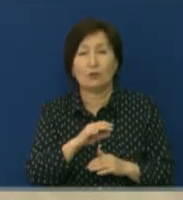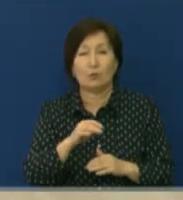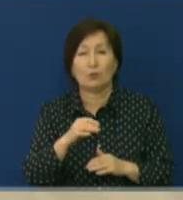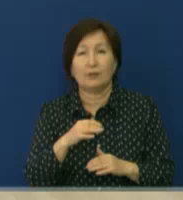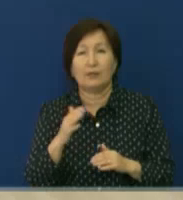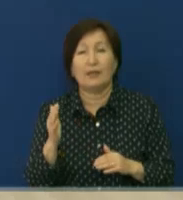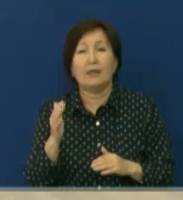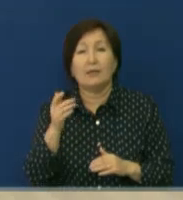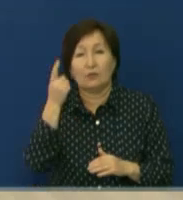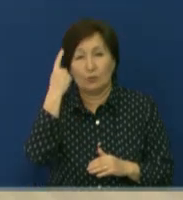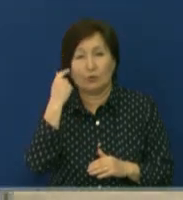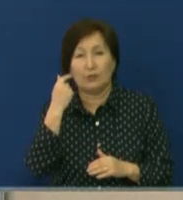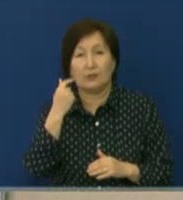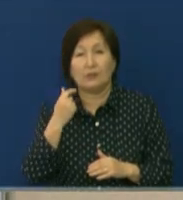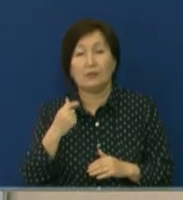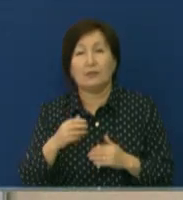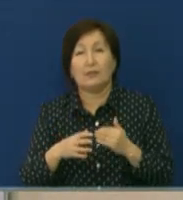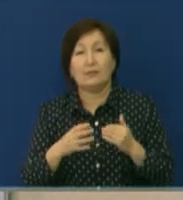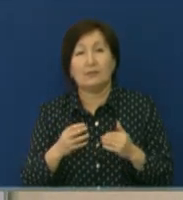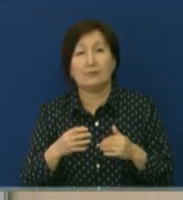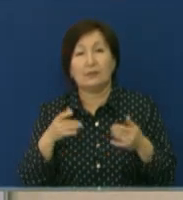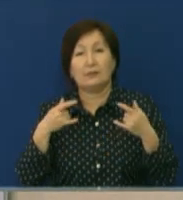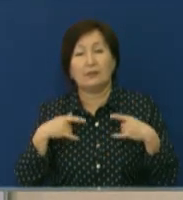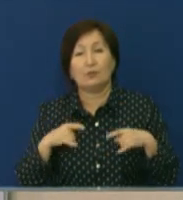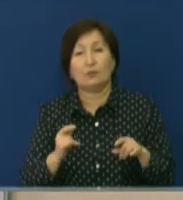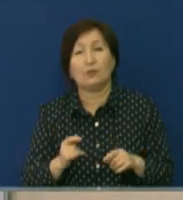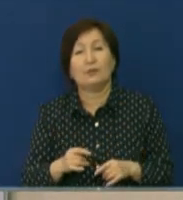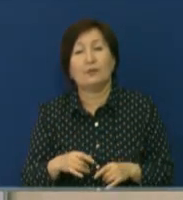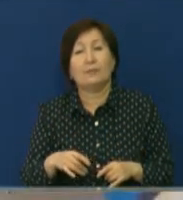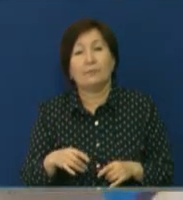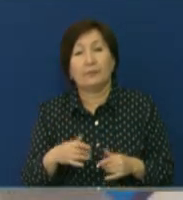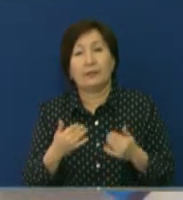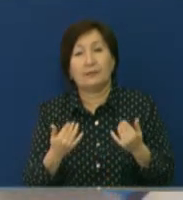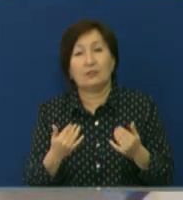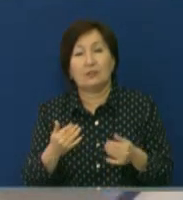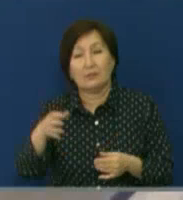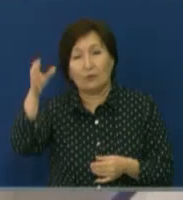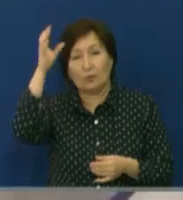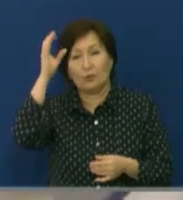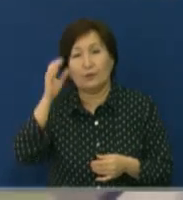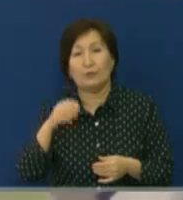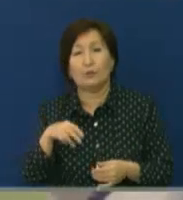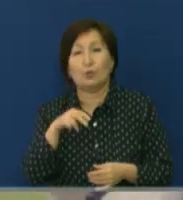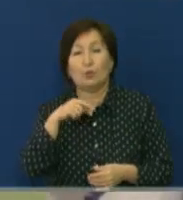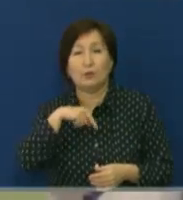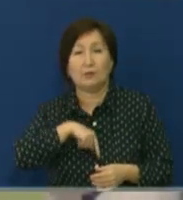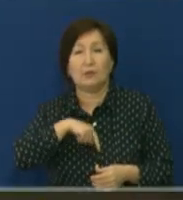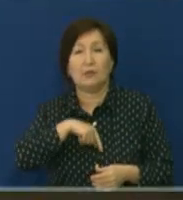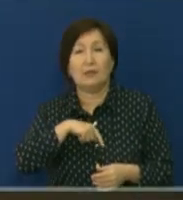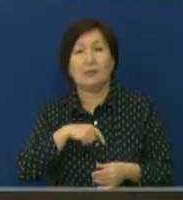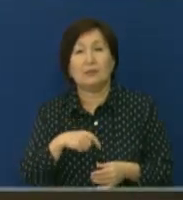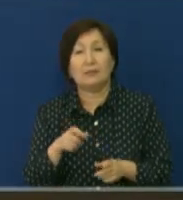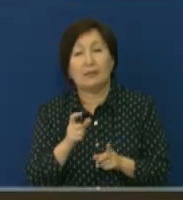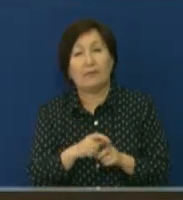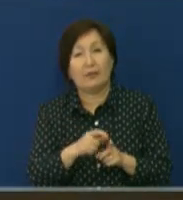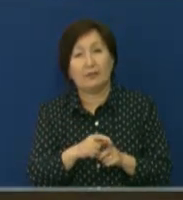региона реализация научных проектов а также выпуск научных трудов и словарей в рамках проделанной работы в книгу